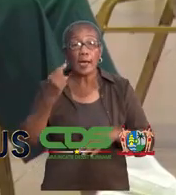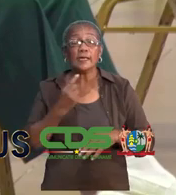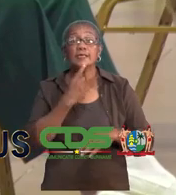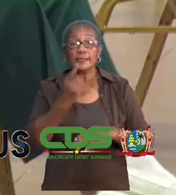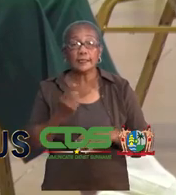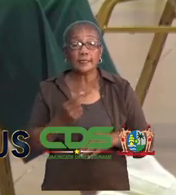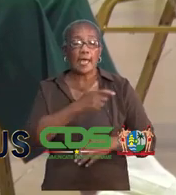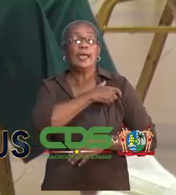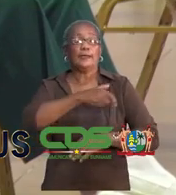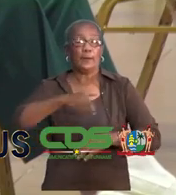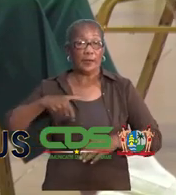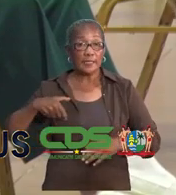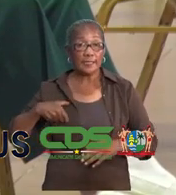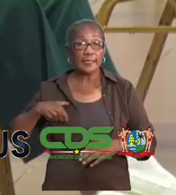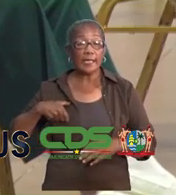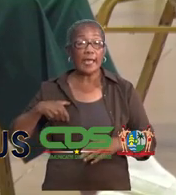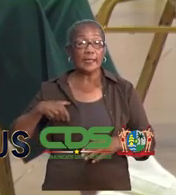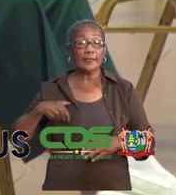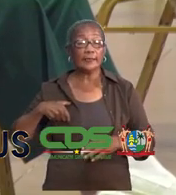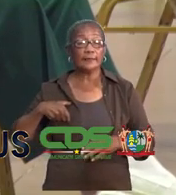De president